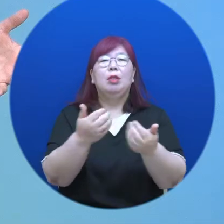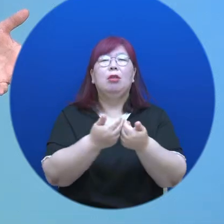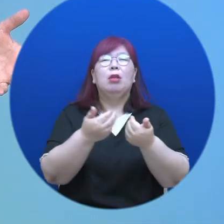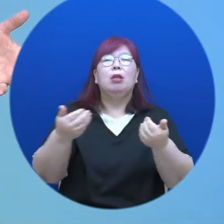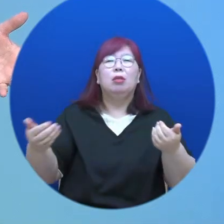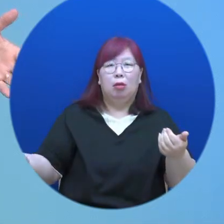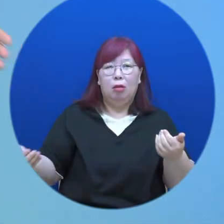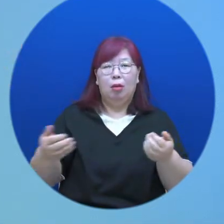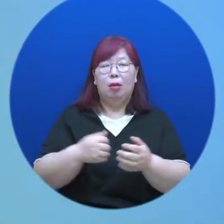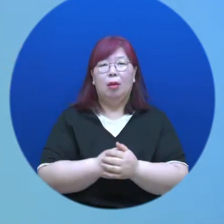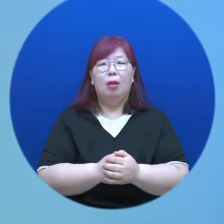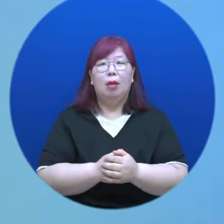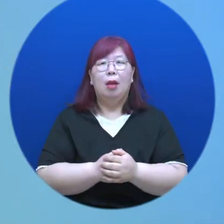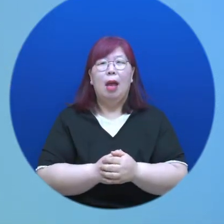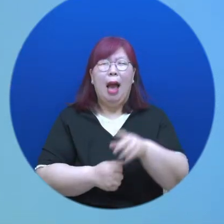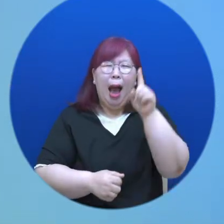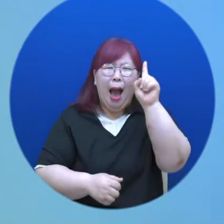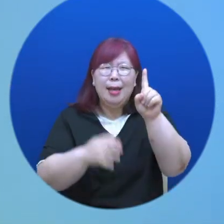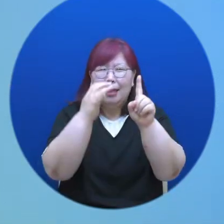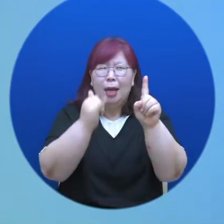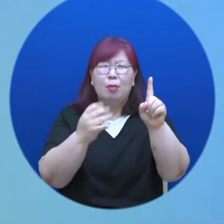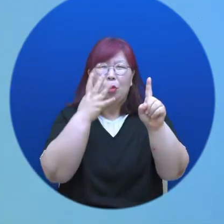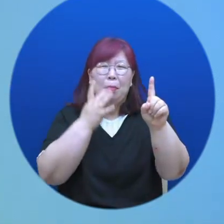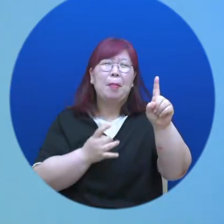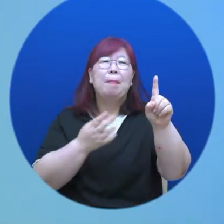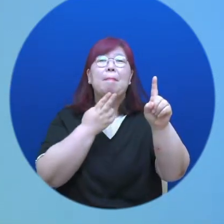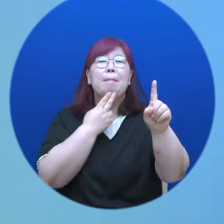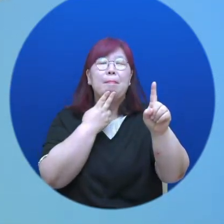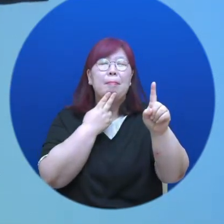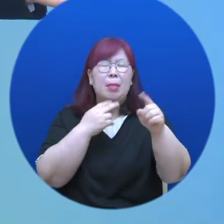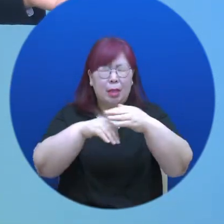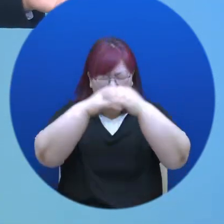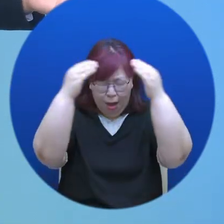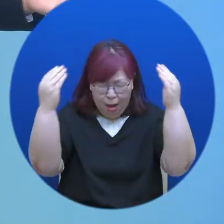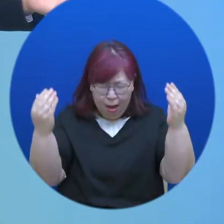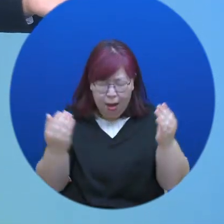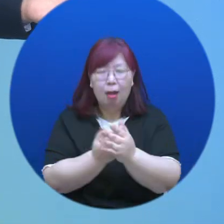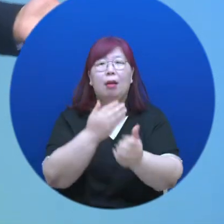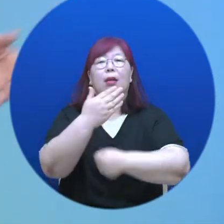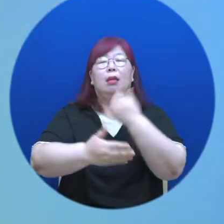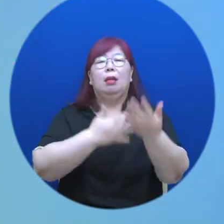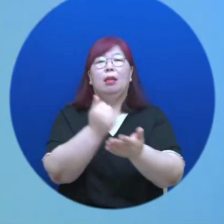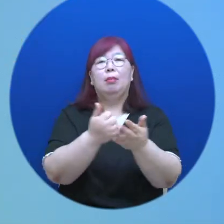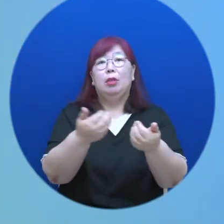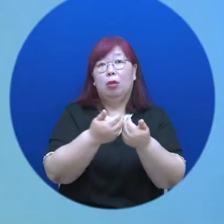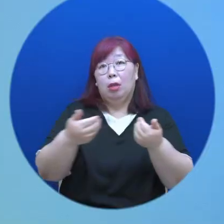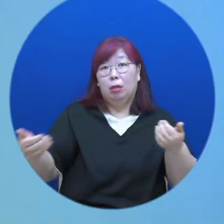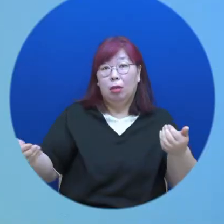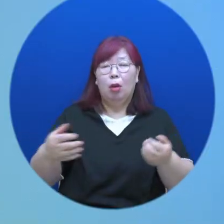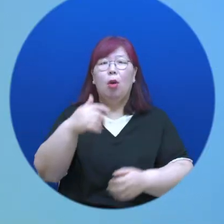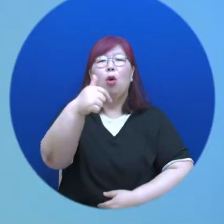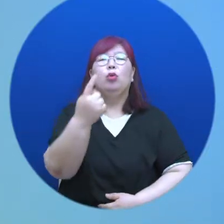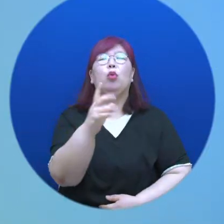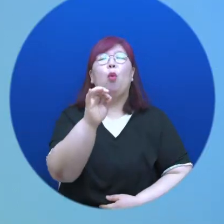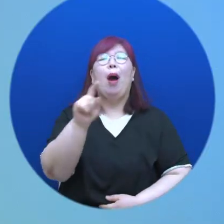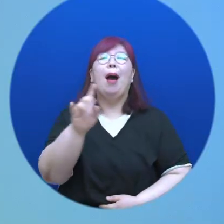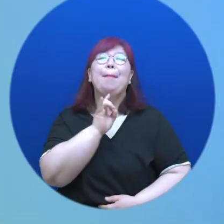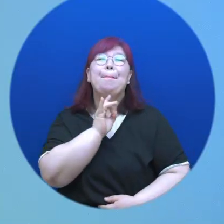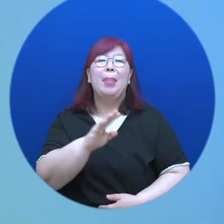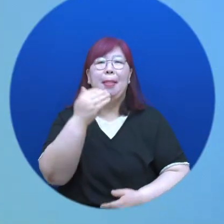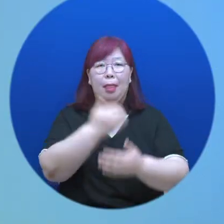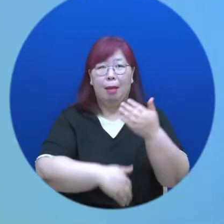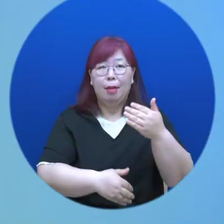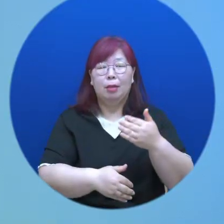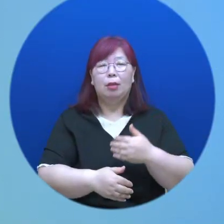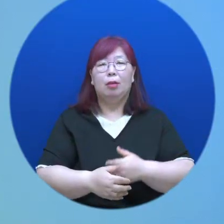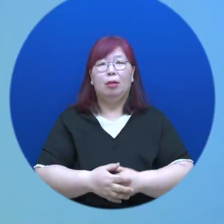그대로요, 한 명도 빠짐없이 다 하나님을 떠났어요. 노아가 홀로 남았습니다.